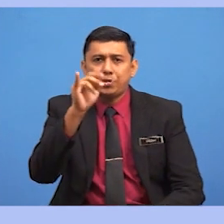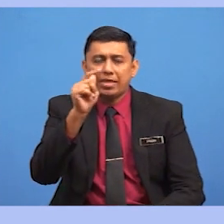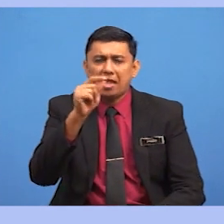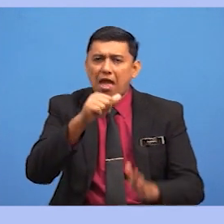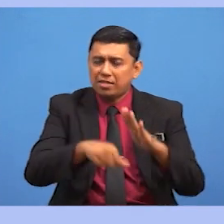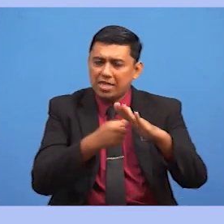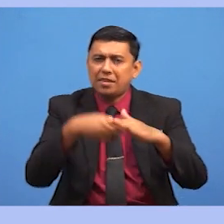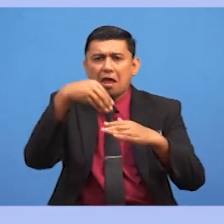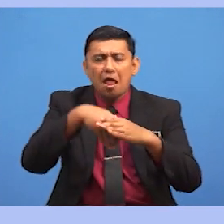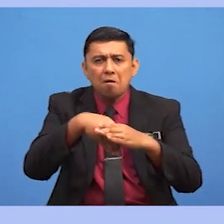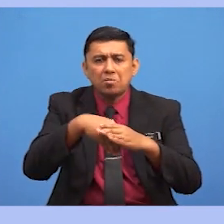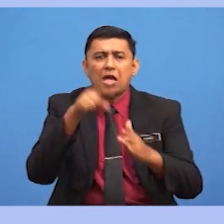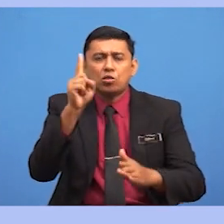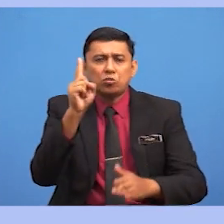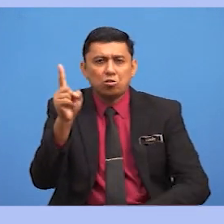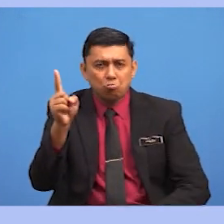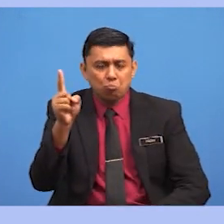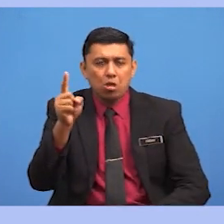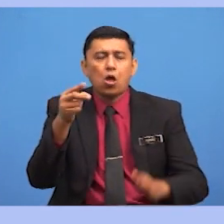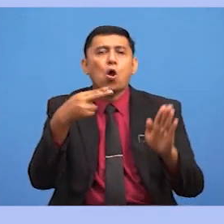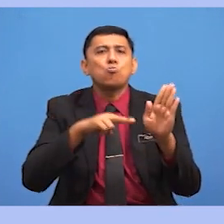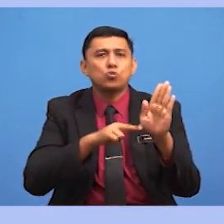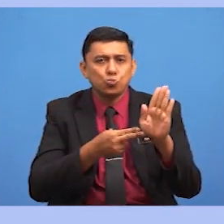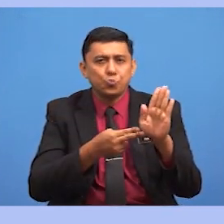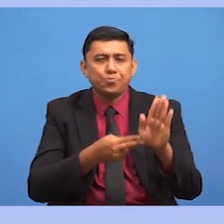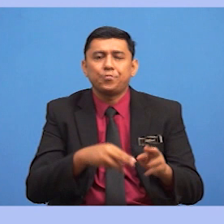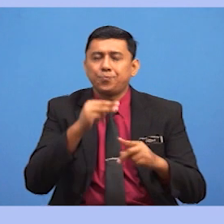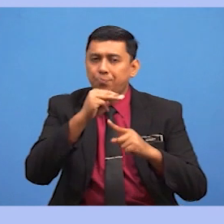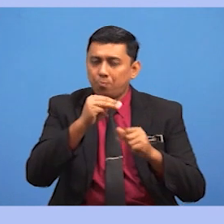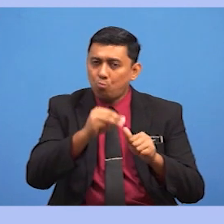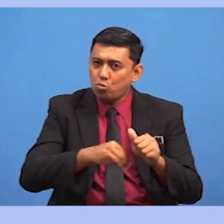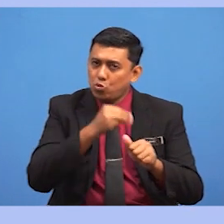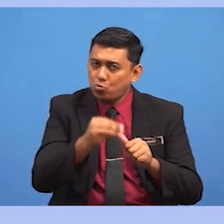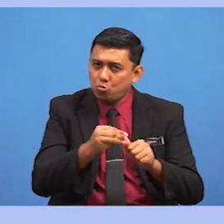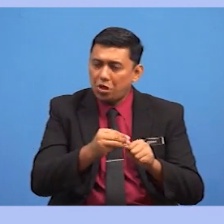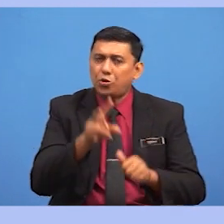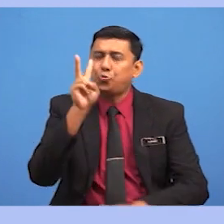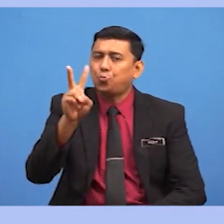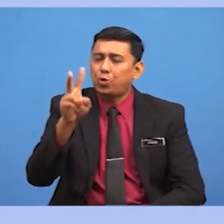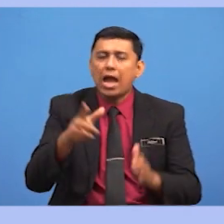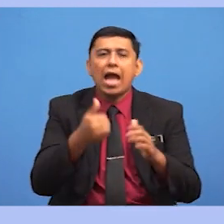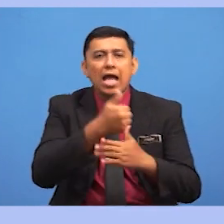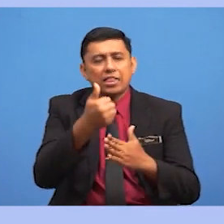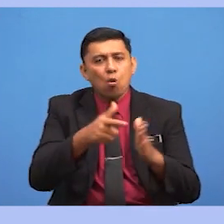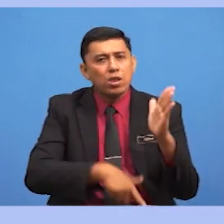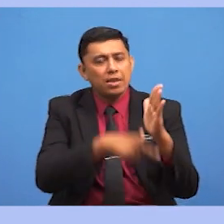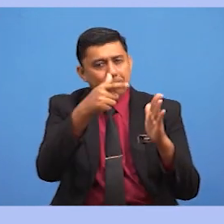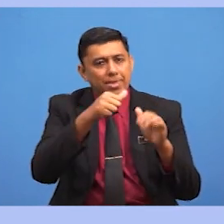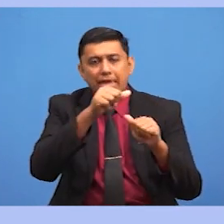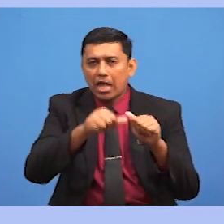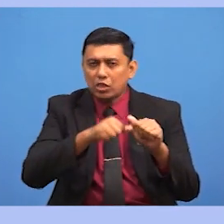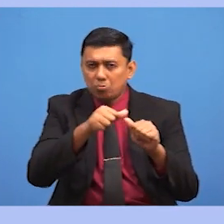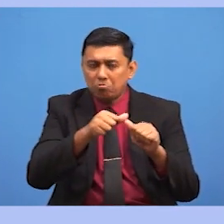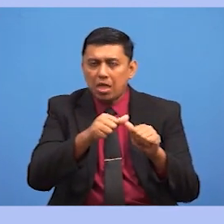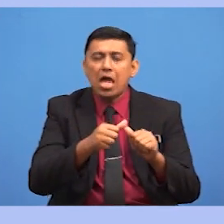unsur. Molekul pula ialah gabungan dua atau lebih atom secara